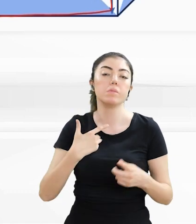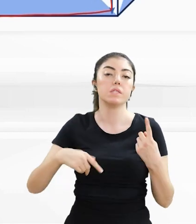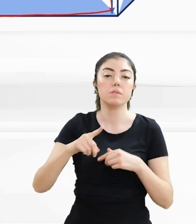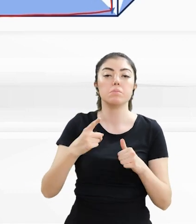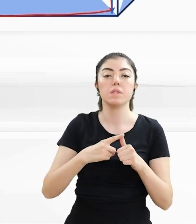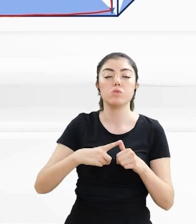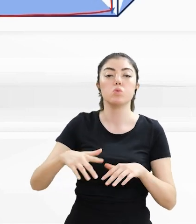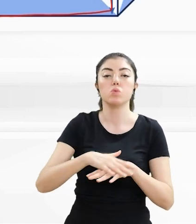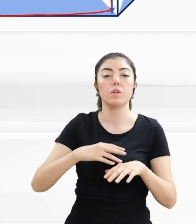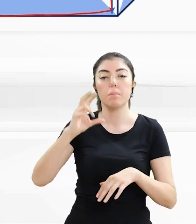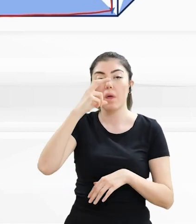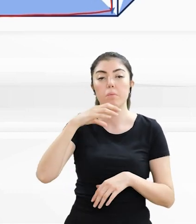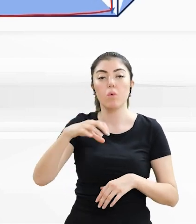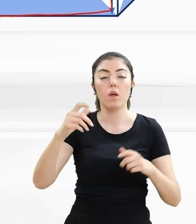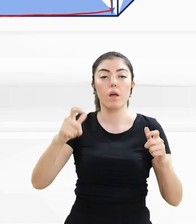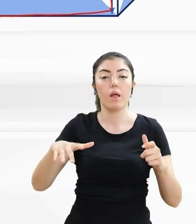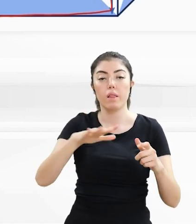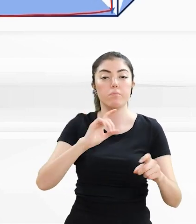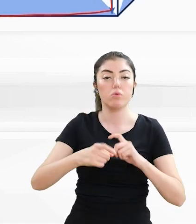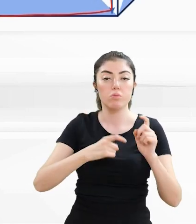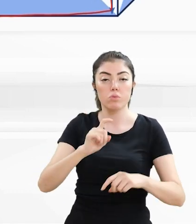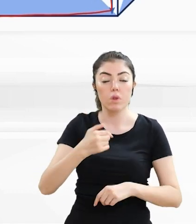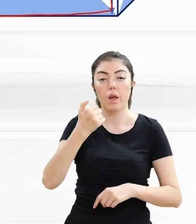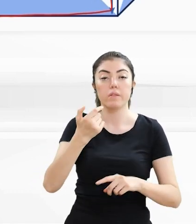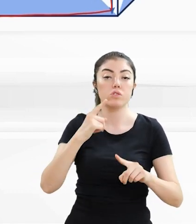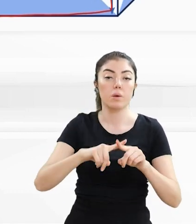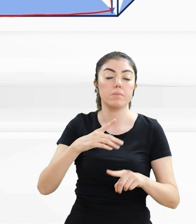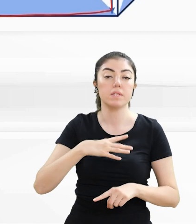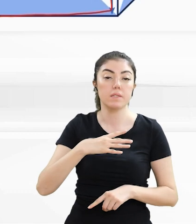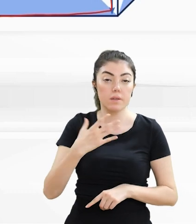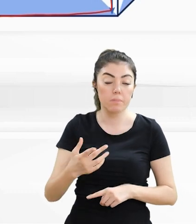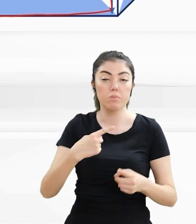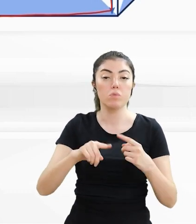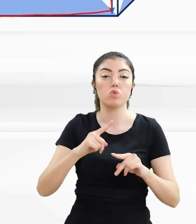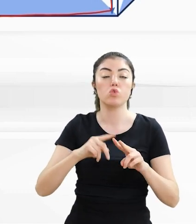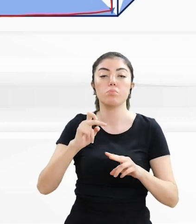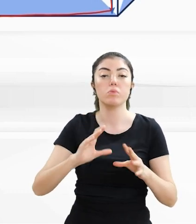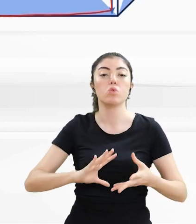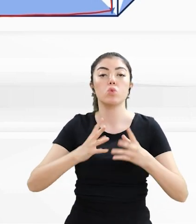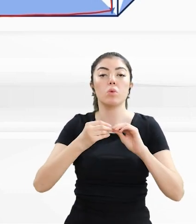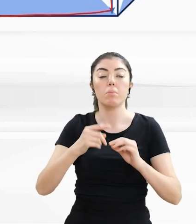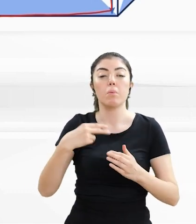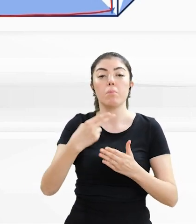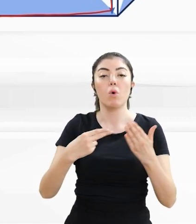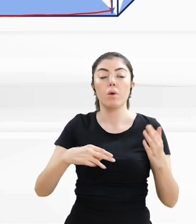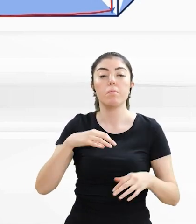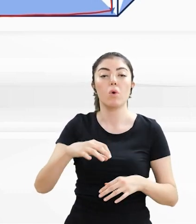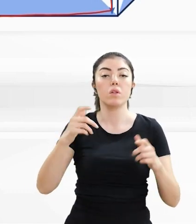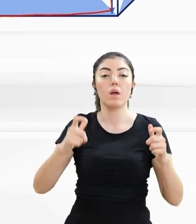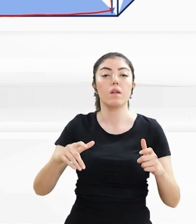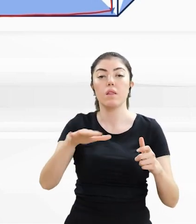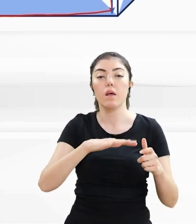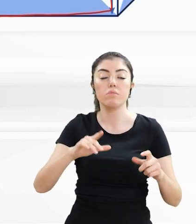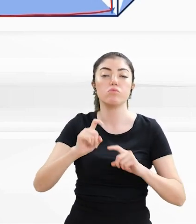bir biz birinci yüzeydeki mavi bölgenin alanını bulup altıyla çarptığımızda bu Küpte toplamda boyanan